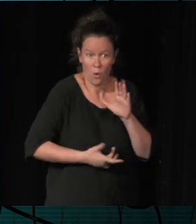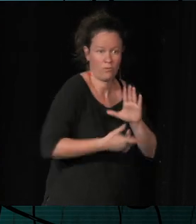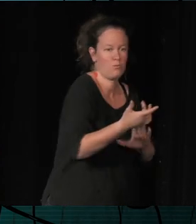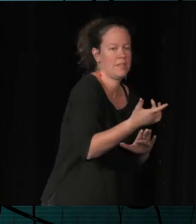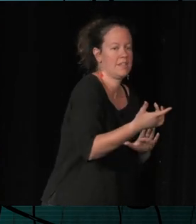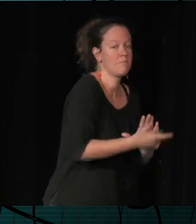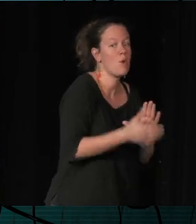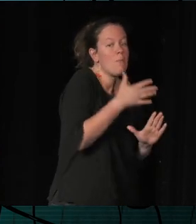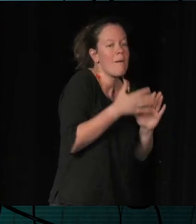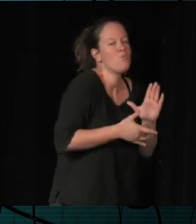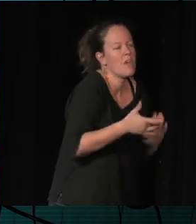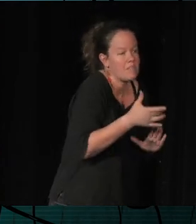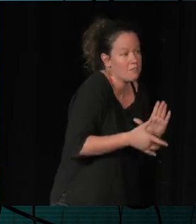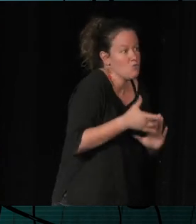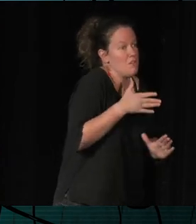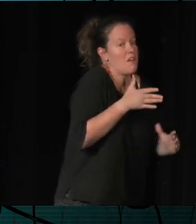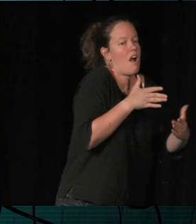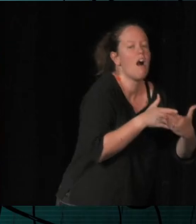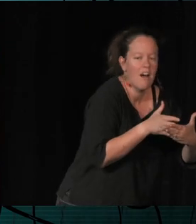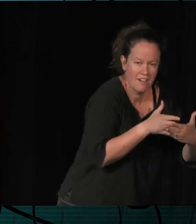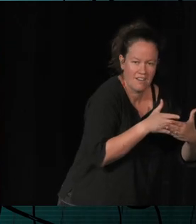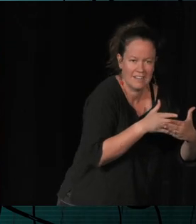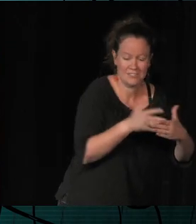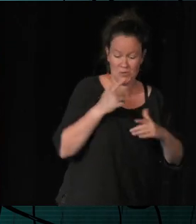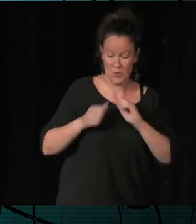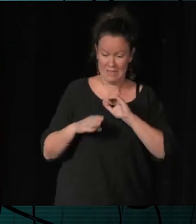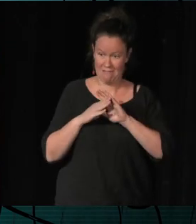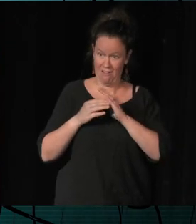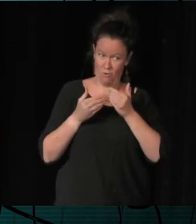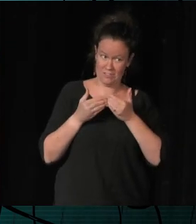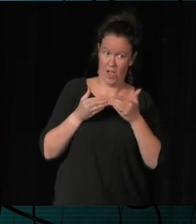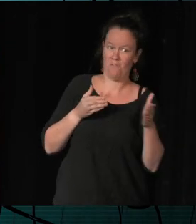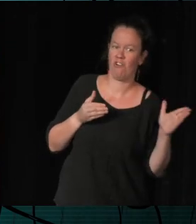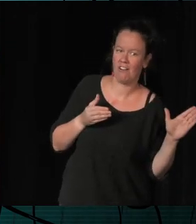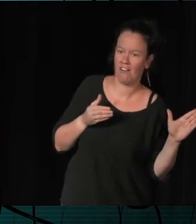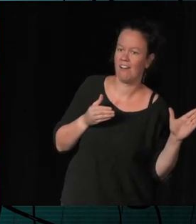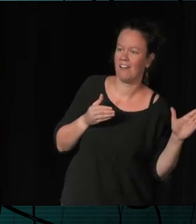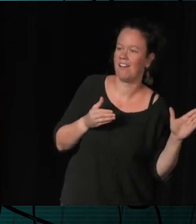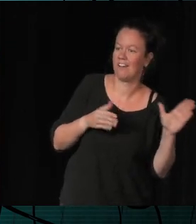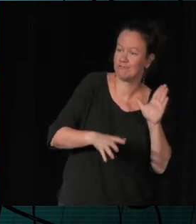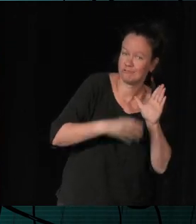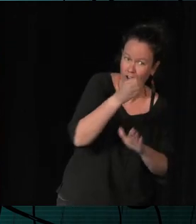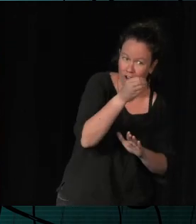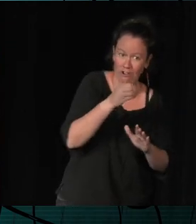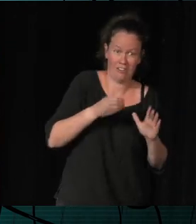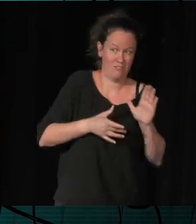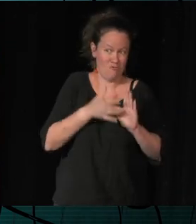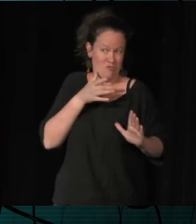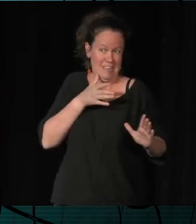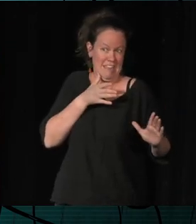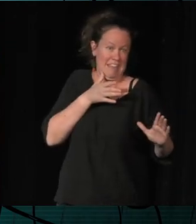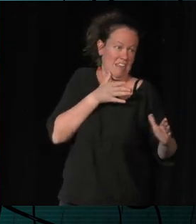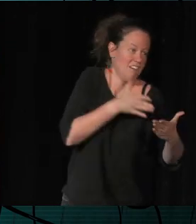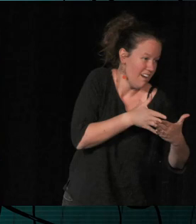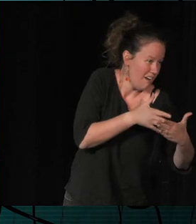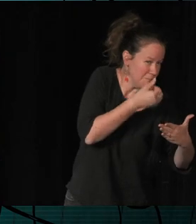peut bloqué. Pas. Donc, on commence par une ouverture vers le grand, enfin, l'extérieur. Et ensuite, on est obligé de revenir